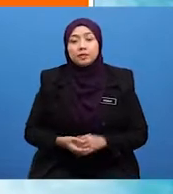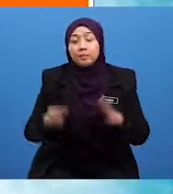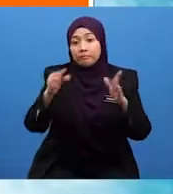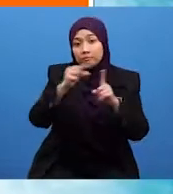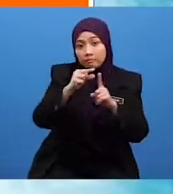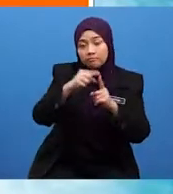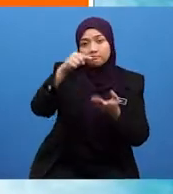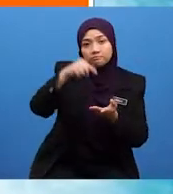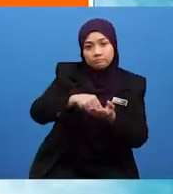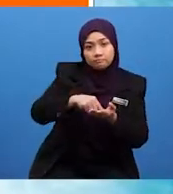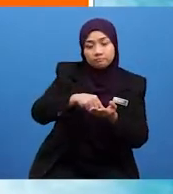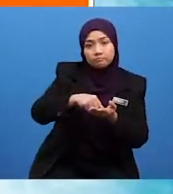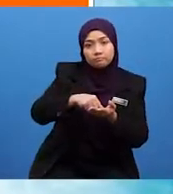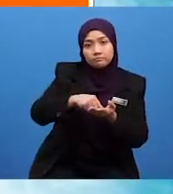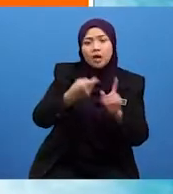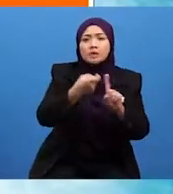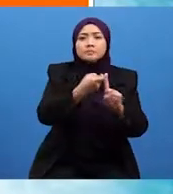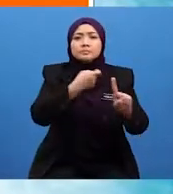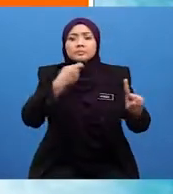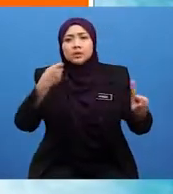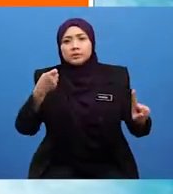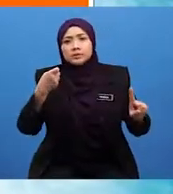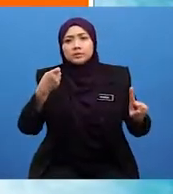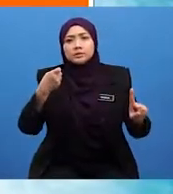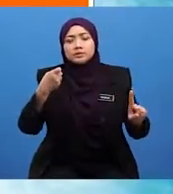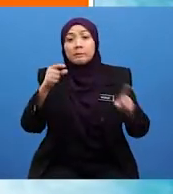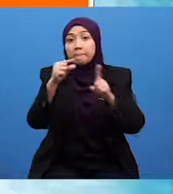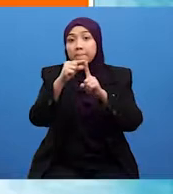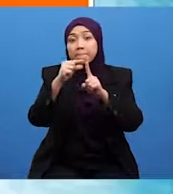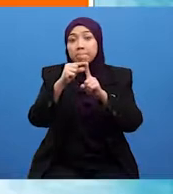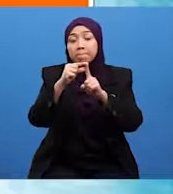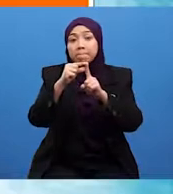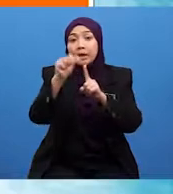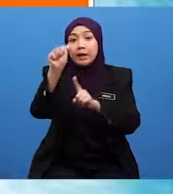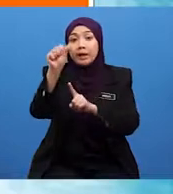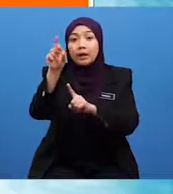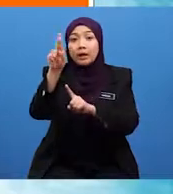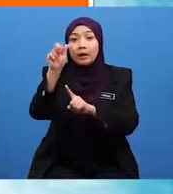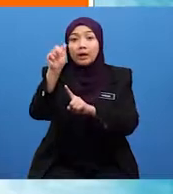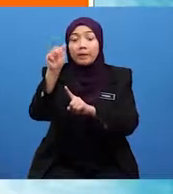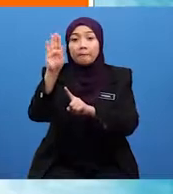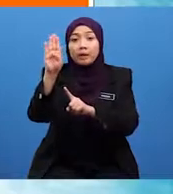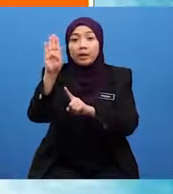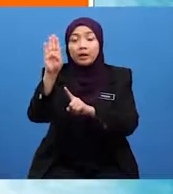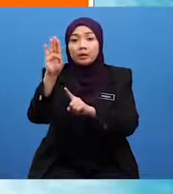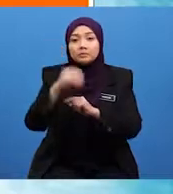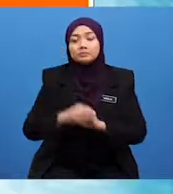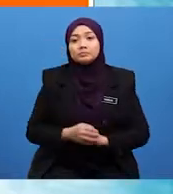Perkataan alkali berasal daripada perkataan Arab iaitu al-kuli.